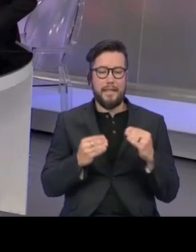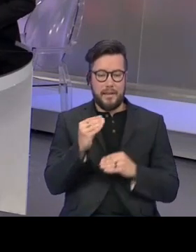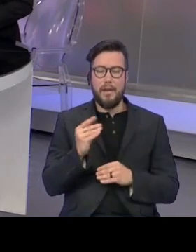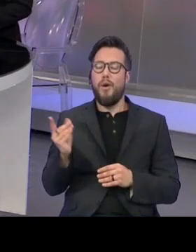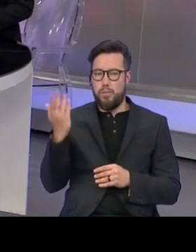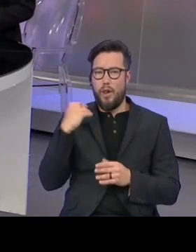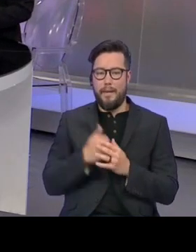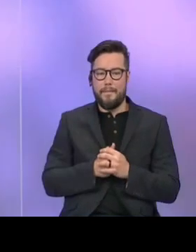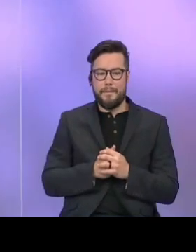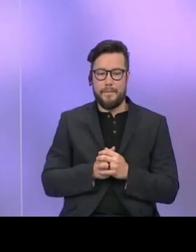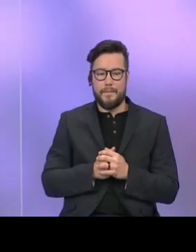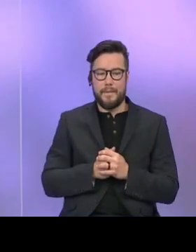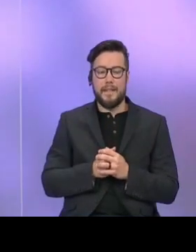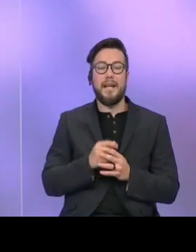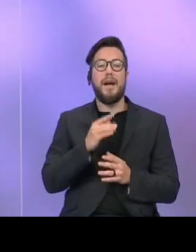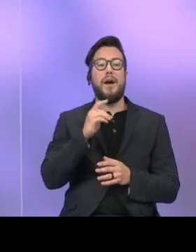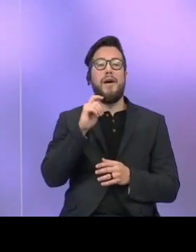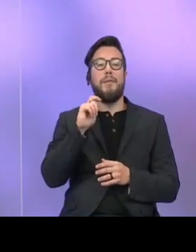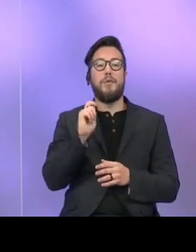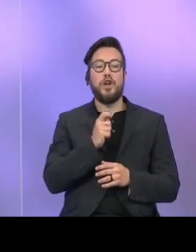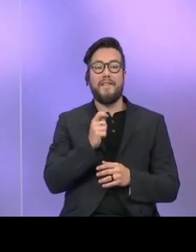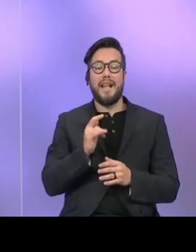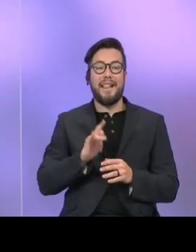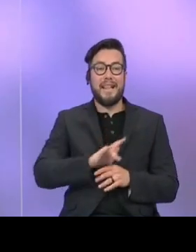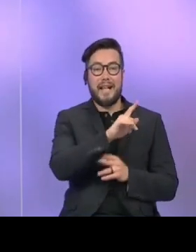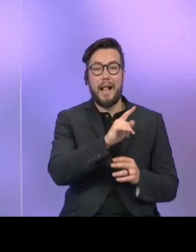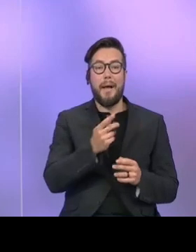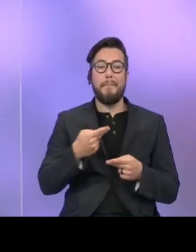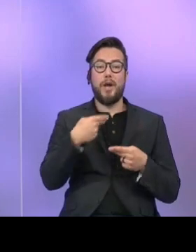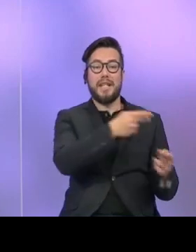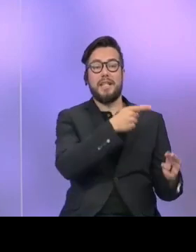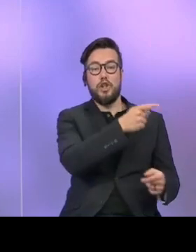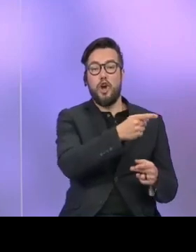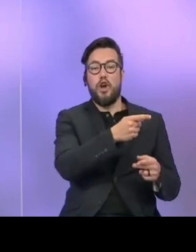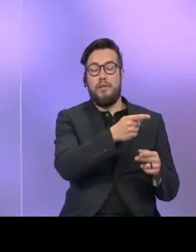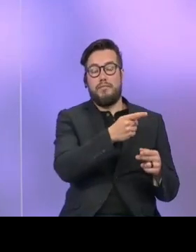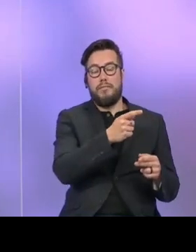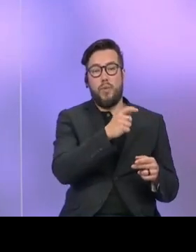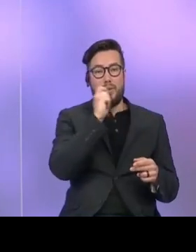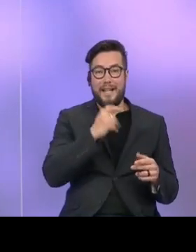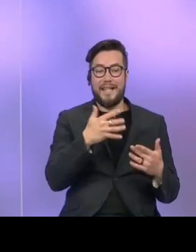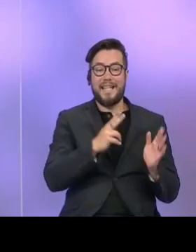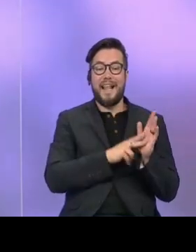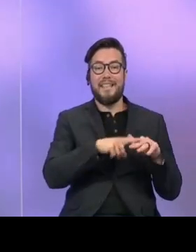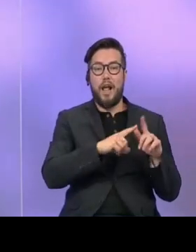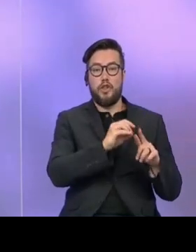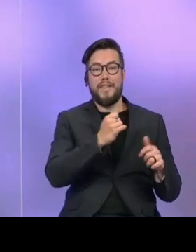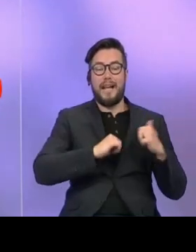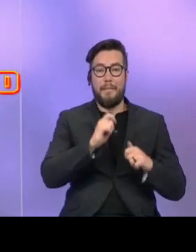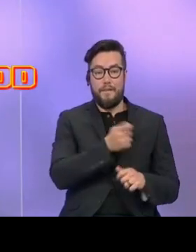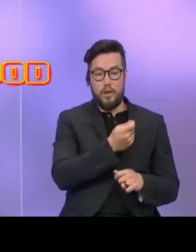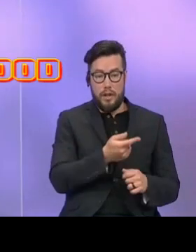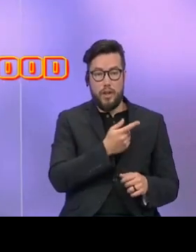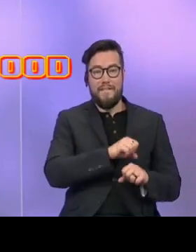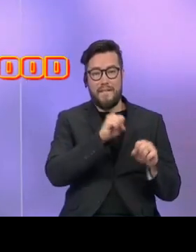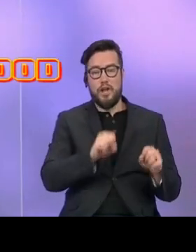Ak posielate stíhačky, bojové lietadla do krajiny, ktorá nie je členským štátom NATO, ktorá je sužovaná vojnou, tak je to zásadná